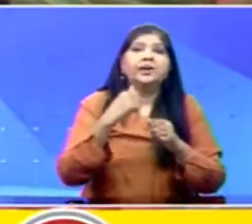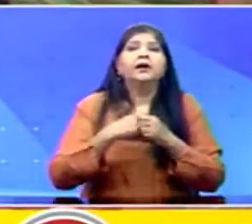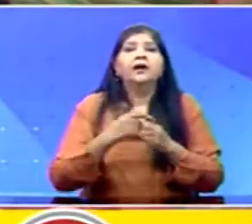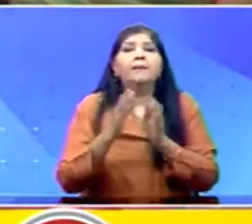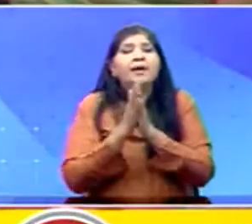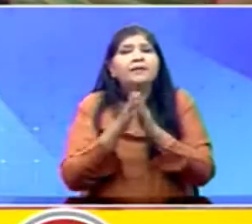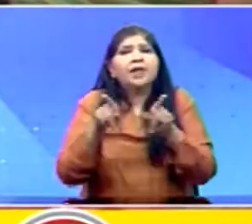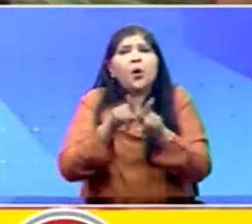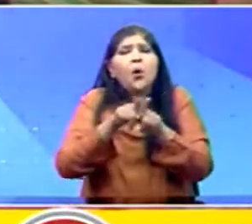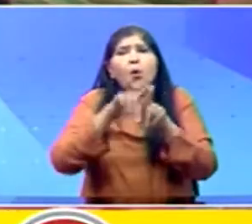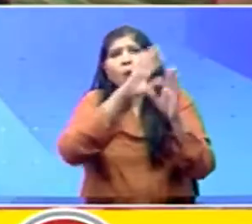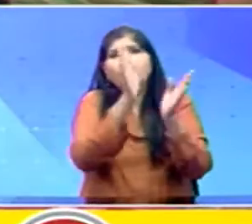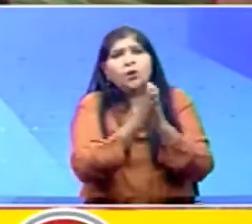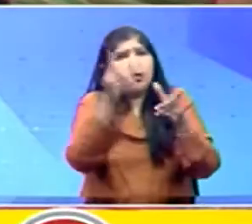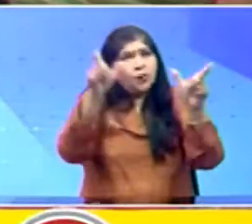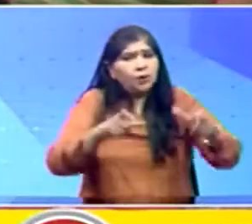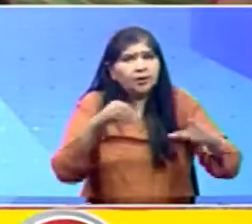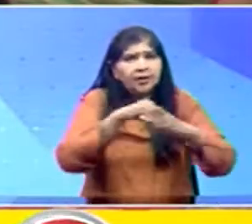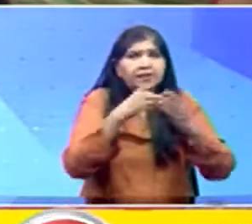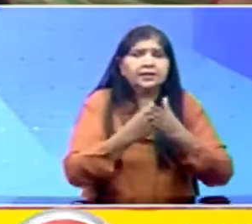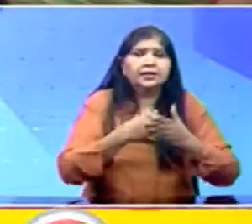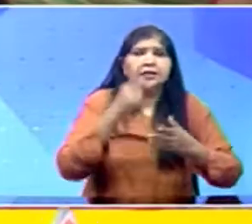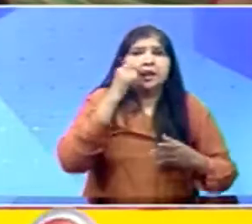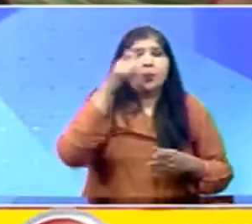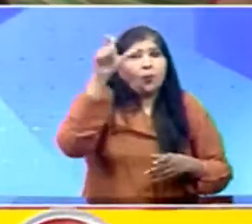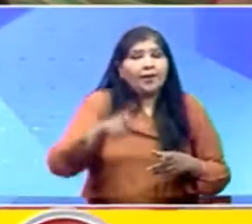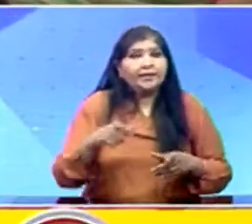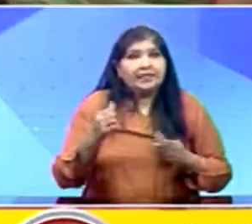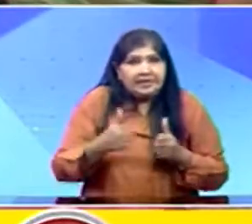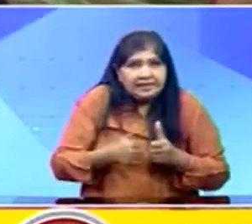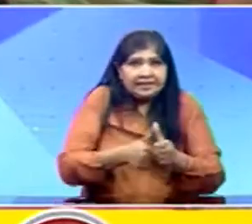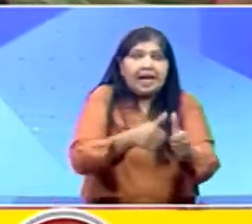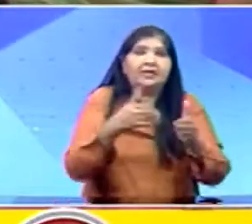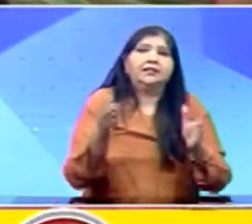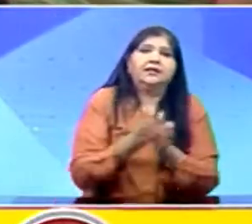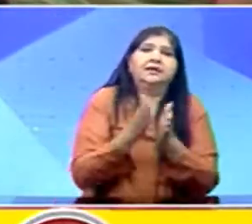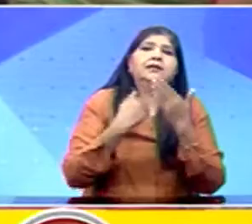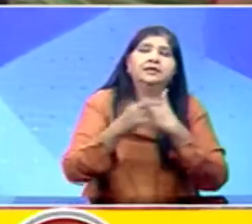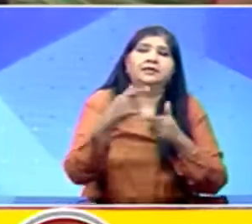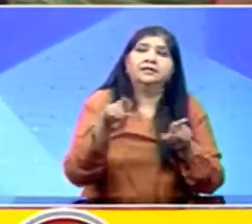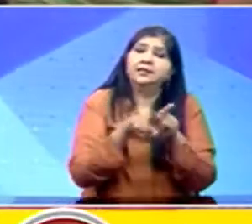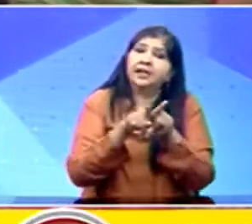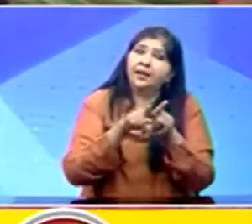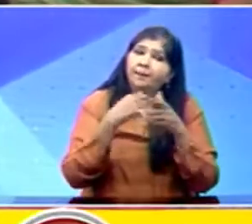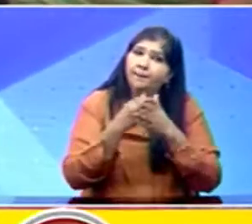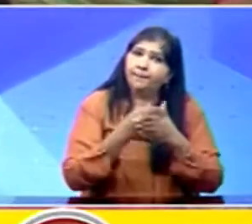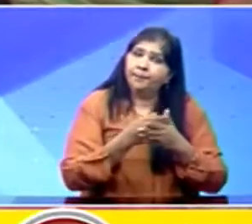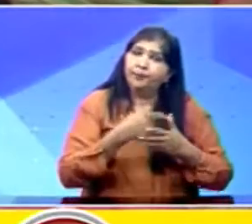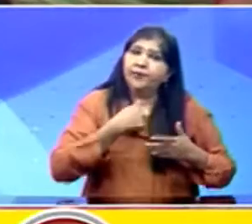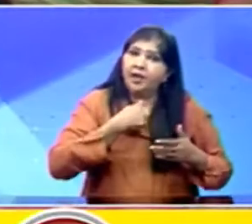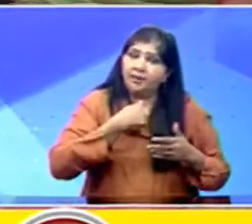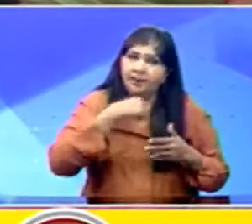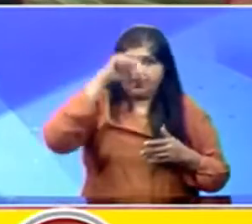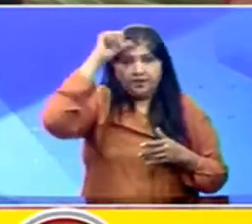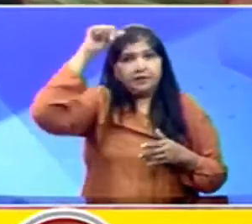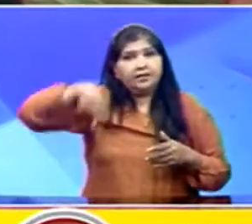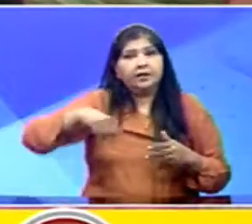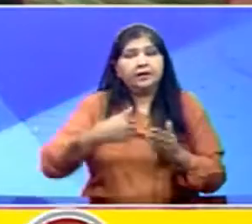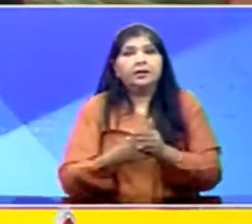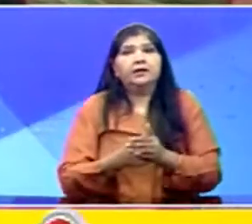समाज के हर वर्ग और व्यक्ति के साथ चलते हैं ऐसे ही हमारे देश में